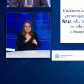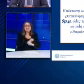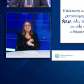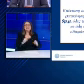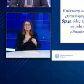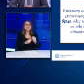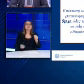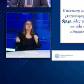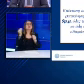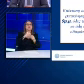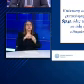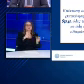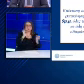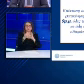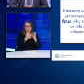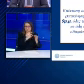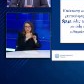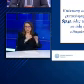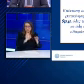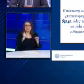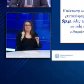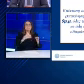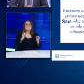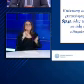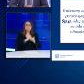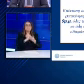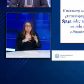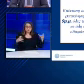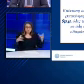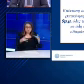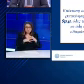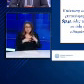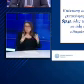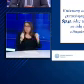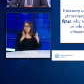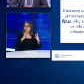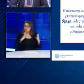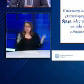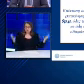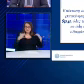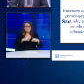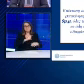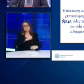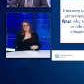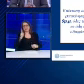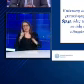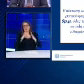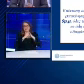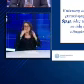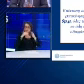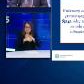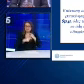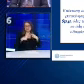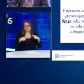Πρέπει να αποφεύγονται οι οικιακές συναθρήσεις σε κλειστούς χώρους. Και ενισχύουμε ακόμα περισσότερο